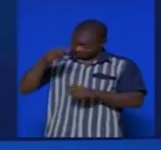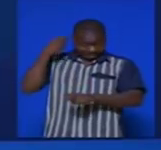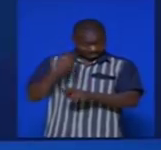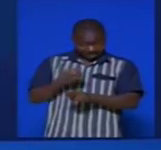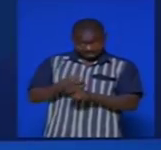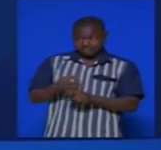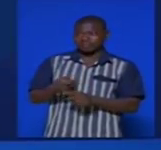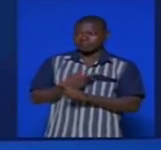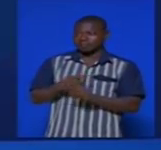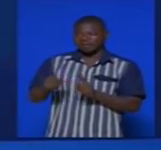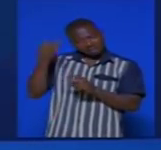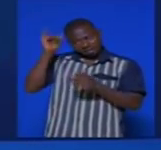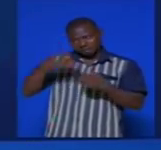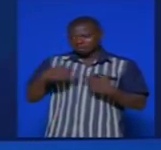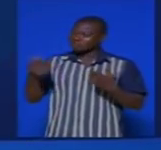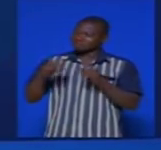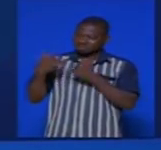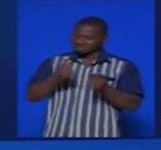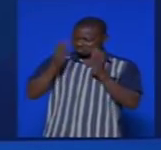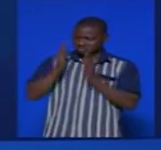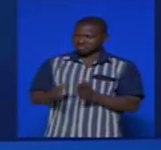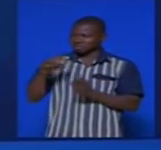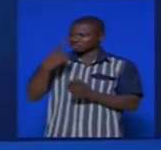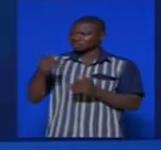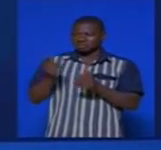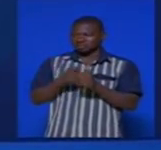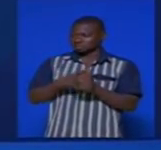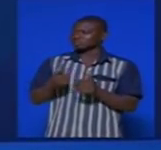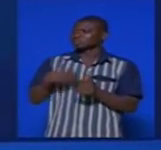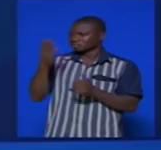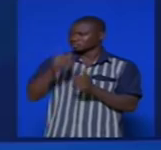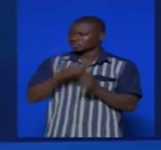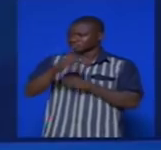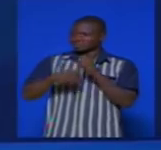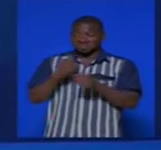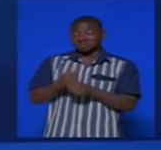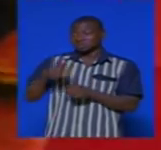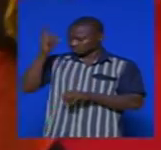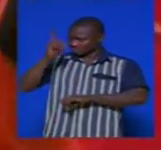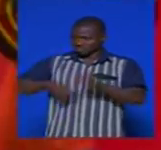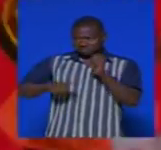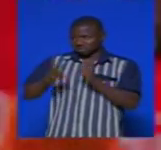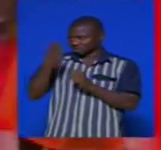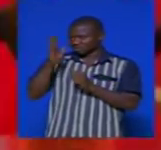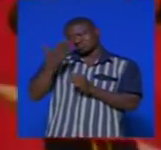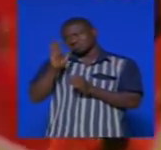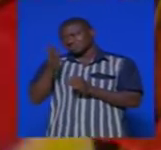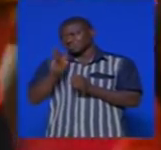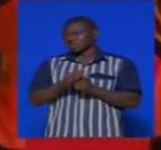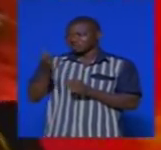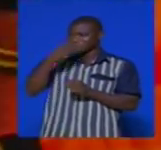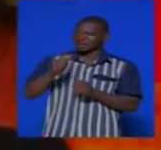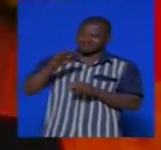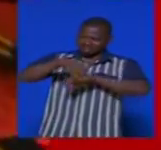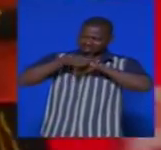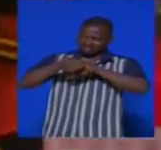9 joueurs qui évoluent en Première Ligue, donc c'est sûr que ce match aura un petit accent anglais. Parmi les joueurs évoluant